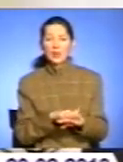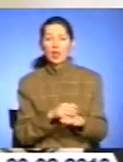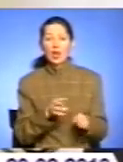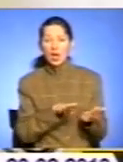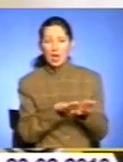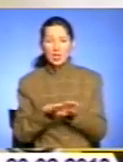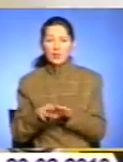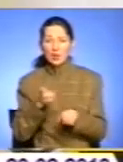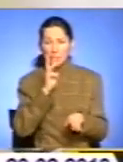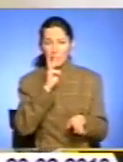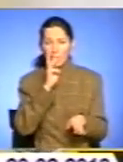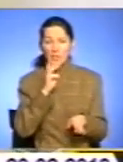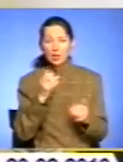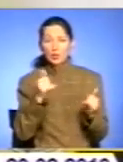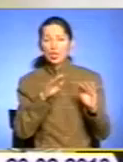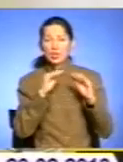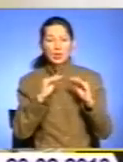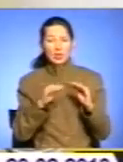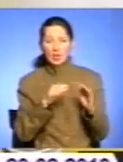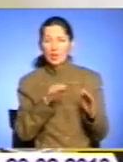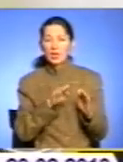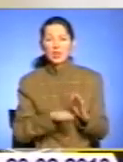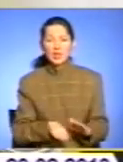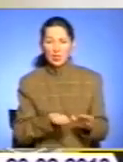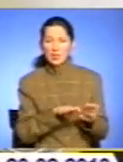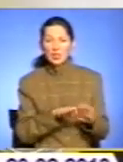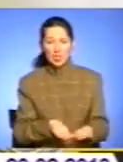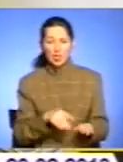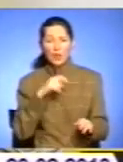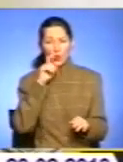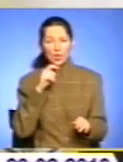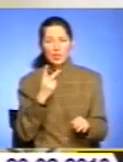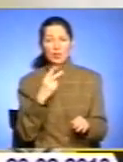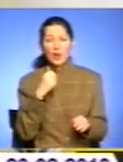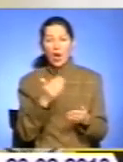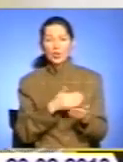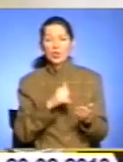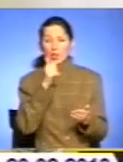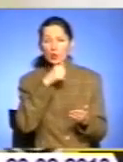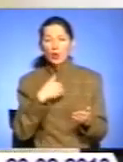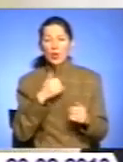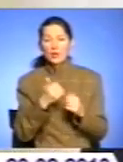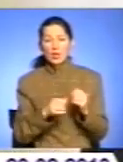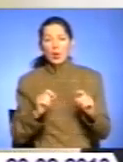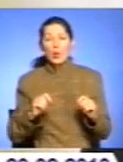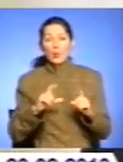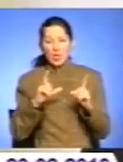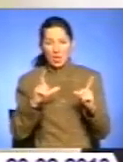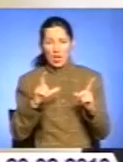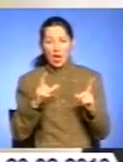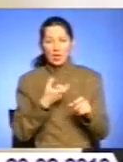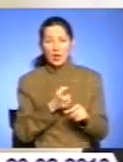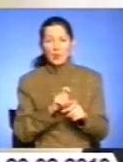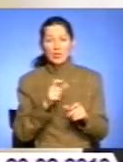заробітної плати, яка на сьогоднішній день найнижча в Україні, хоча за два останні роки ми в середньому її підняли десь більше як